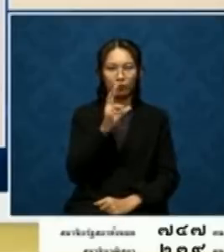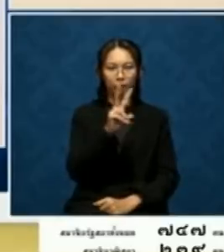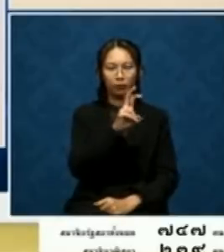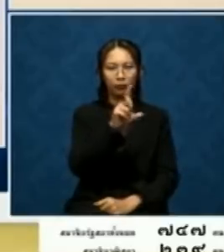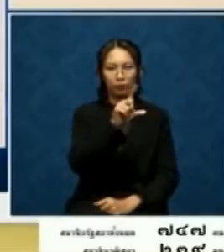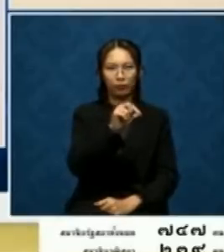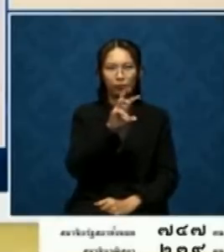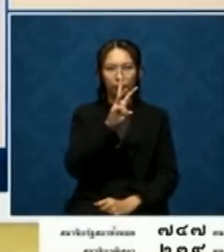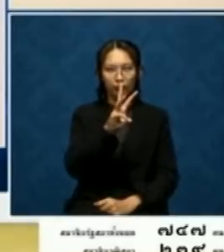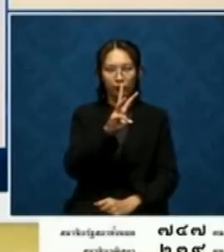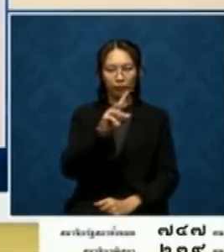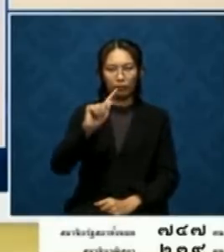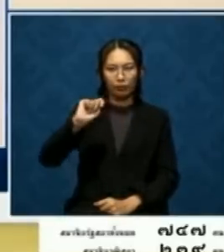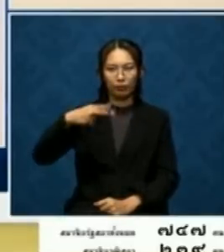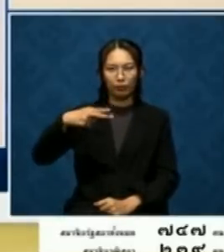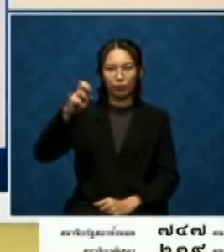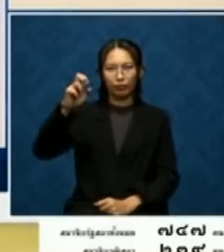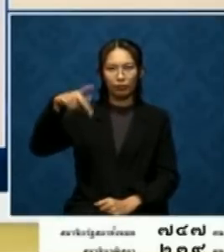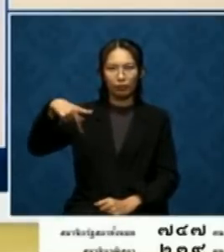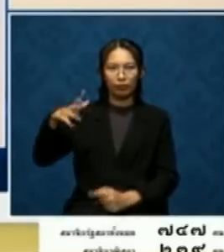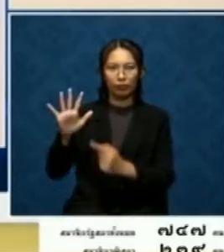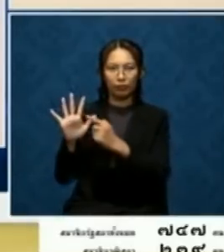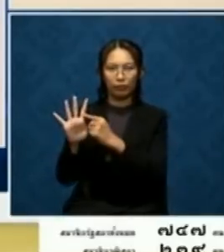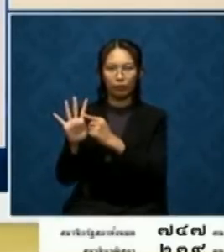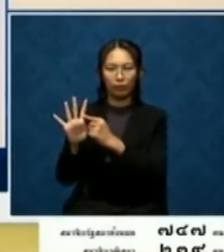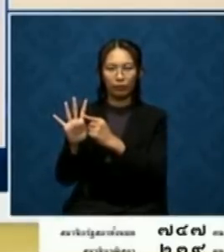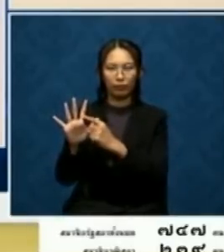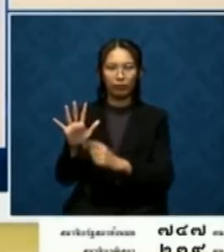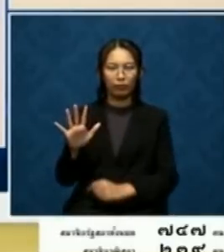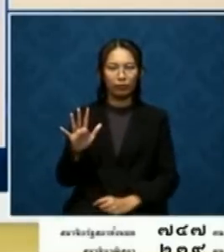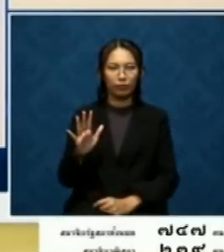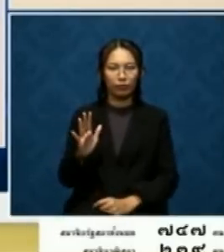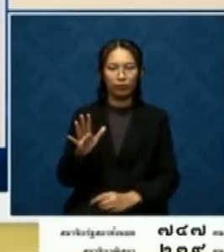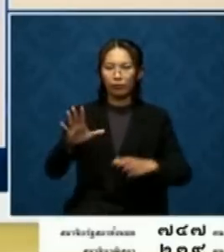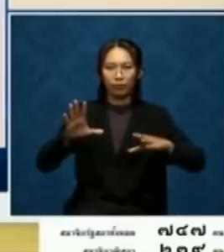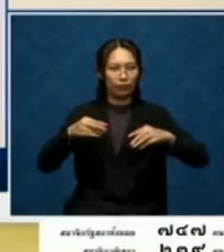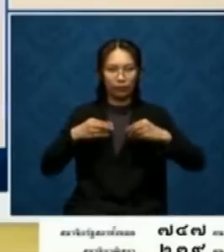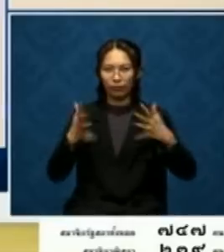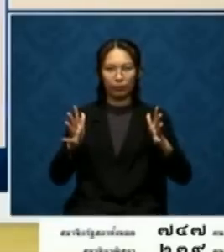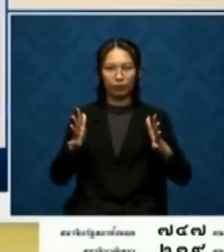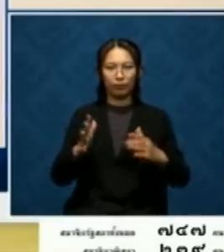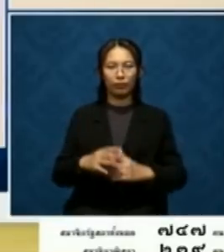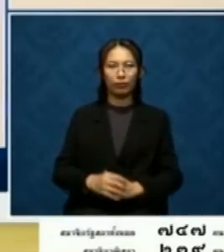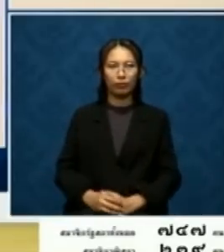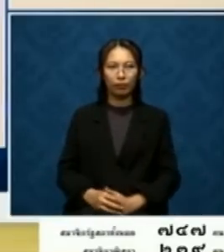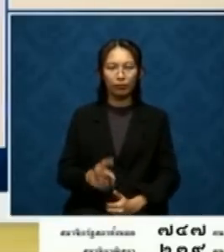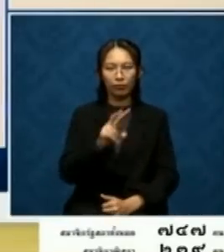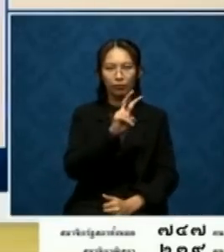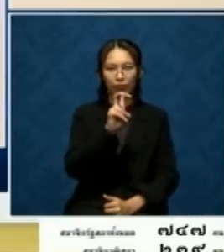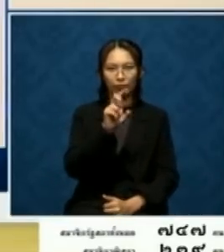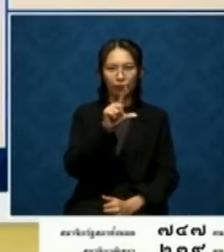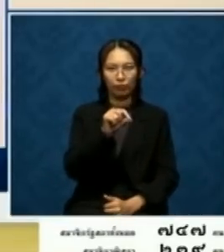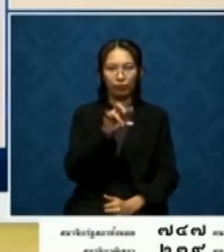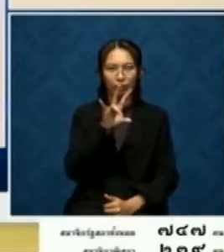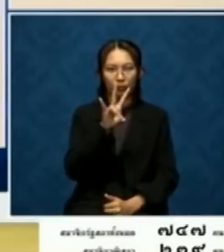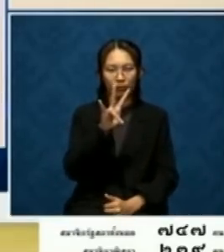ราบรื่นก็ยังตั้ง2568เลยครับ ค่ะอาจารย์หน้าจอคะแนนสวอยู่ที่43แล้วนะคะ โอ้นี่ขาดอีกเท่าไหร่ 17กว่าเสียง 10กว่าเสีย